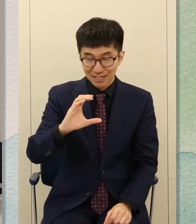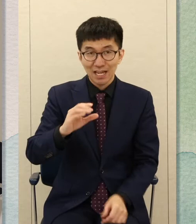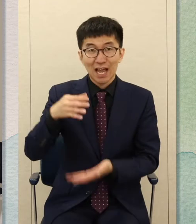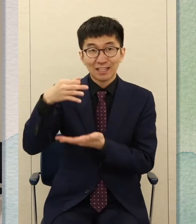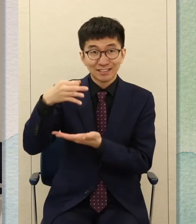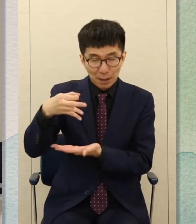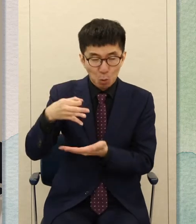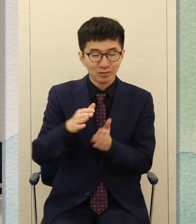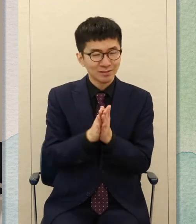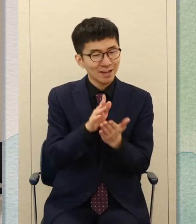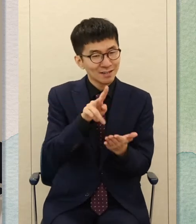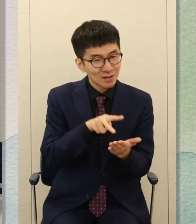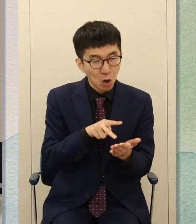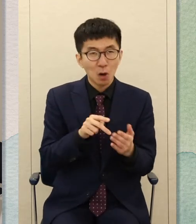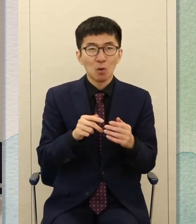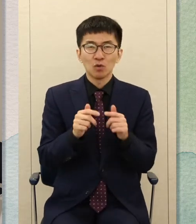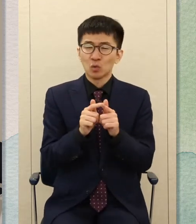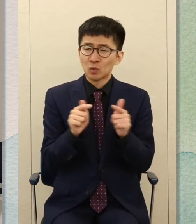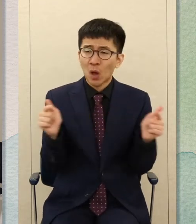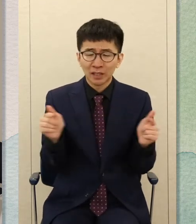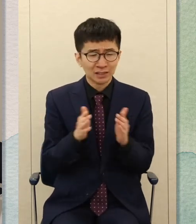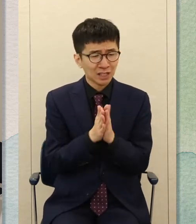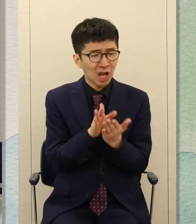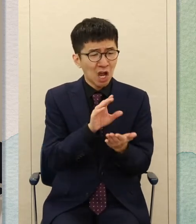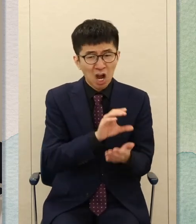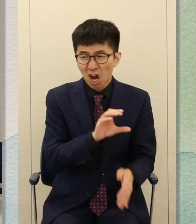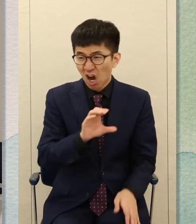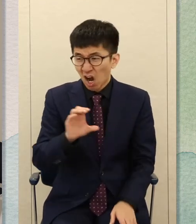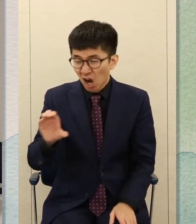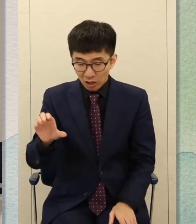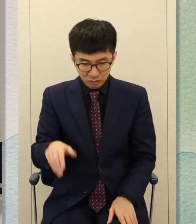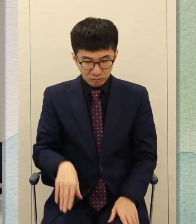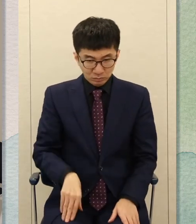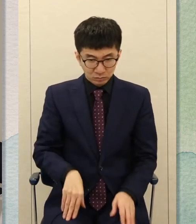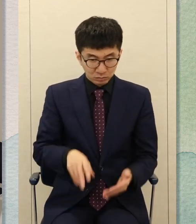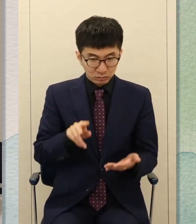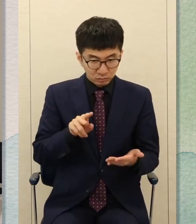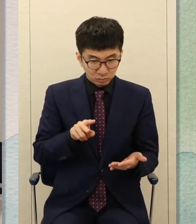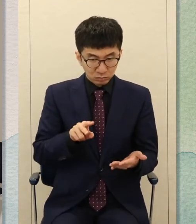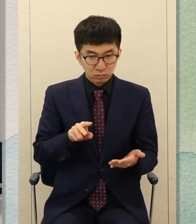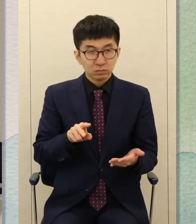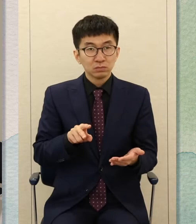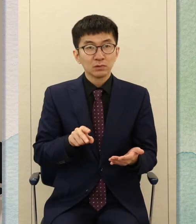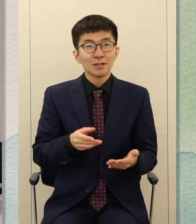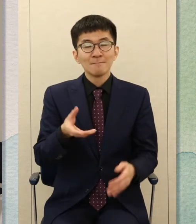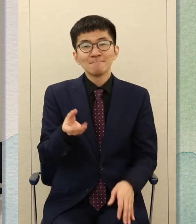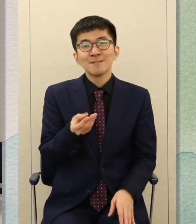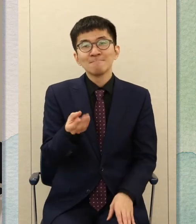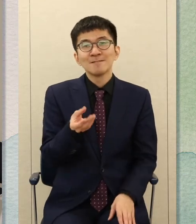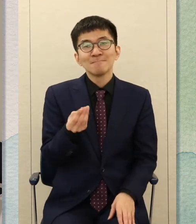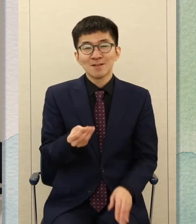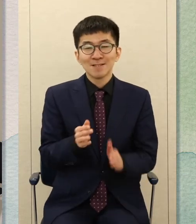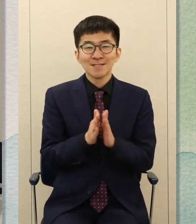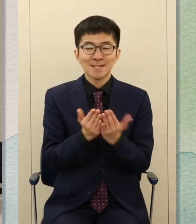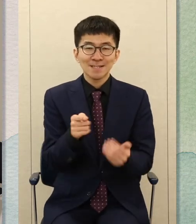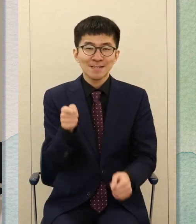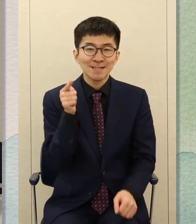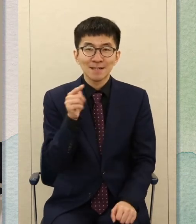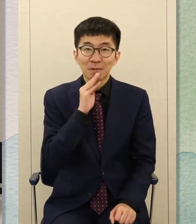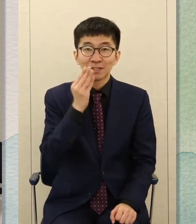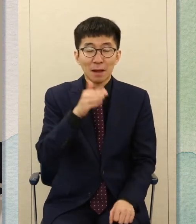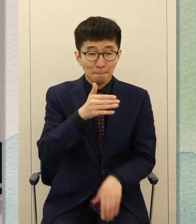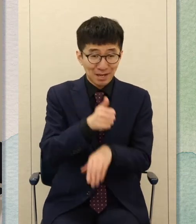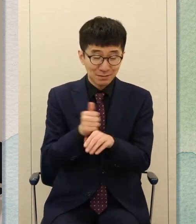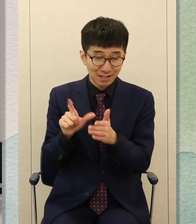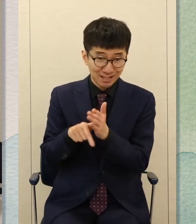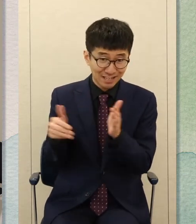같이 읽기 모임, 예, 총균세 혼자서 야 이게 명작이라는데 읽어볼까 그런데 도서관에서 제일 많이 빌려가는 책 중에 하나거든요. 예, 끝까지 읽은